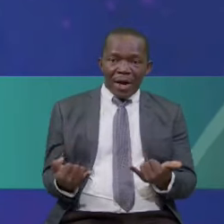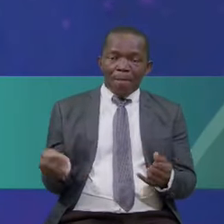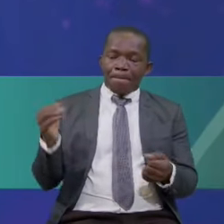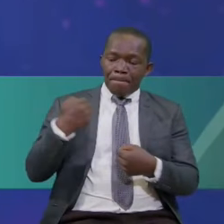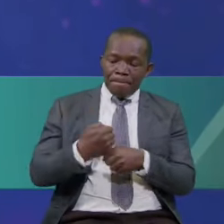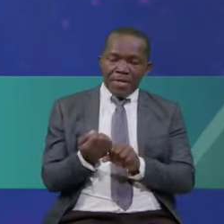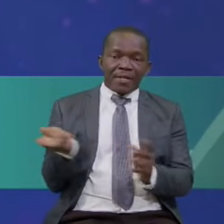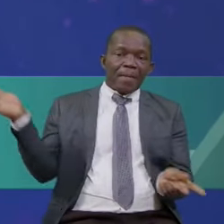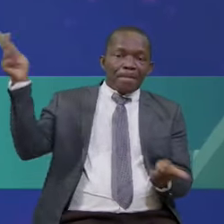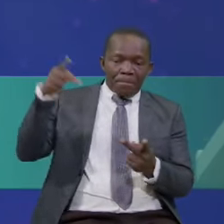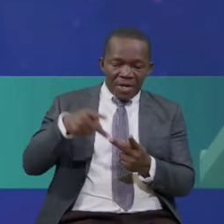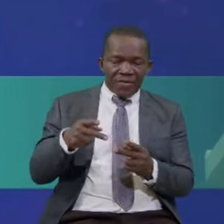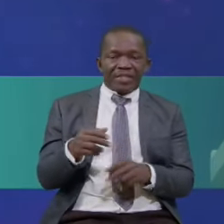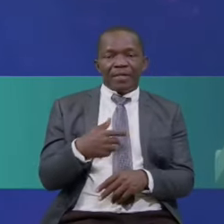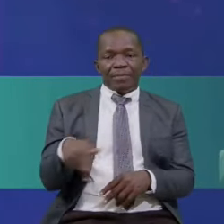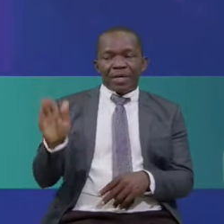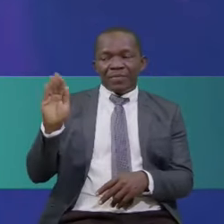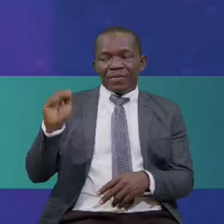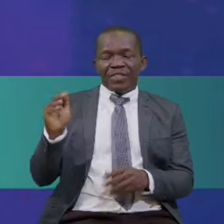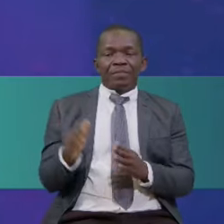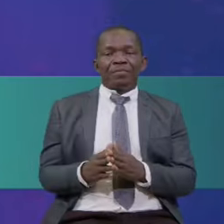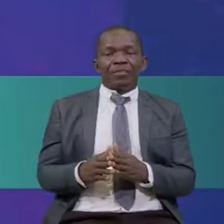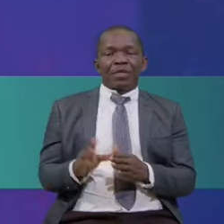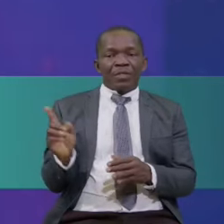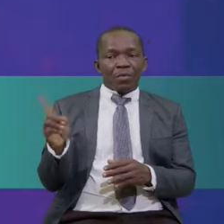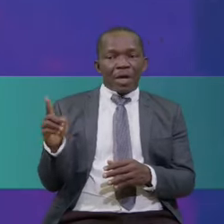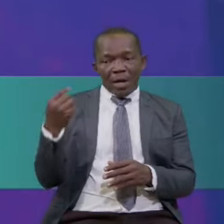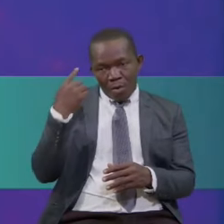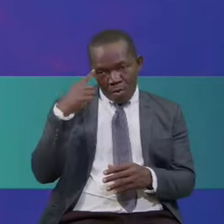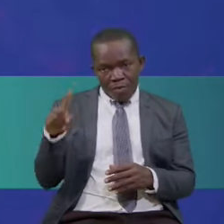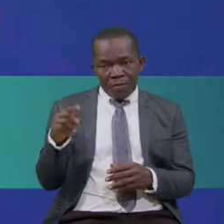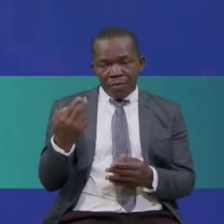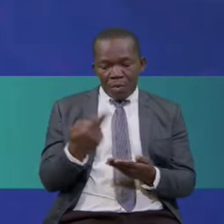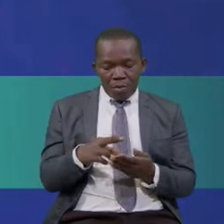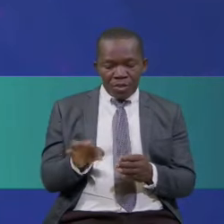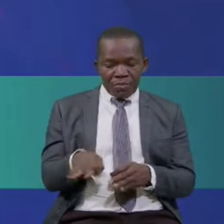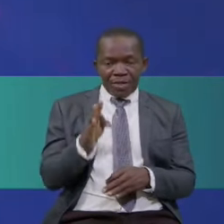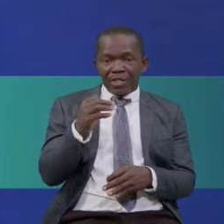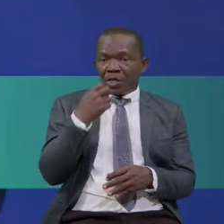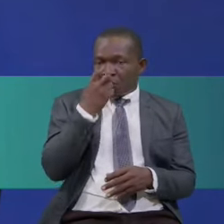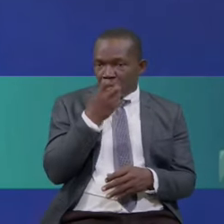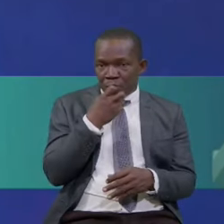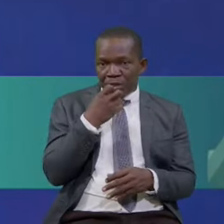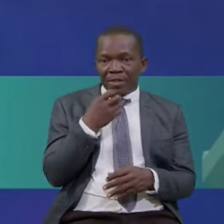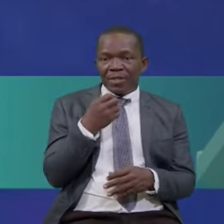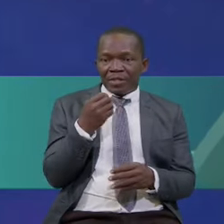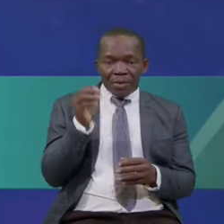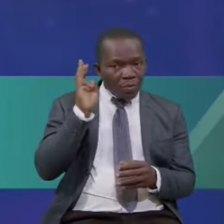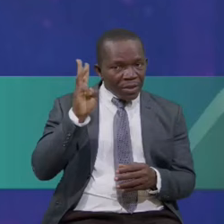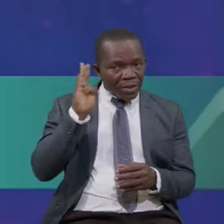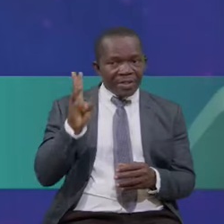15 verset 15 c'est ce que le Saint-Esprit nous atteste aussi car après